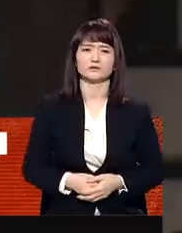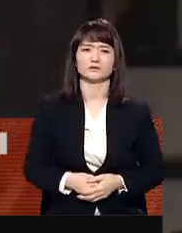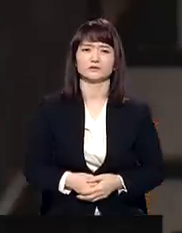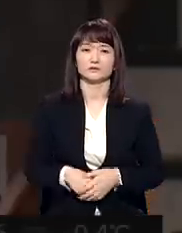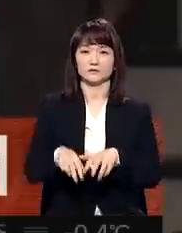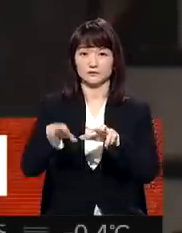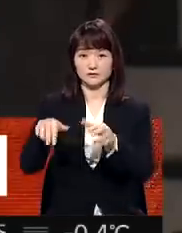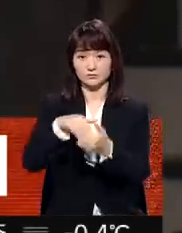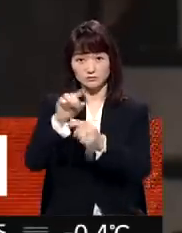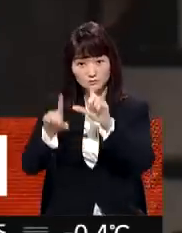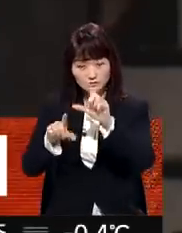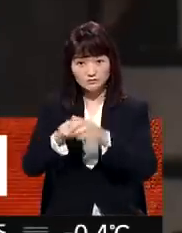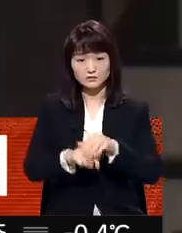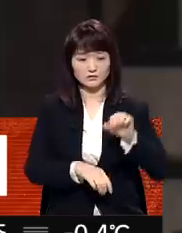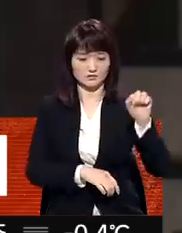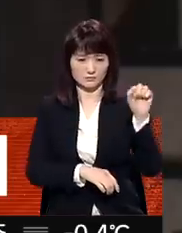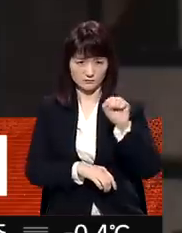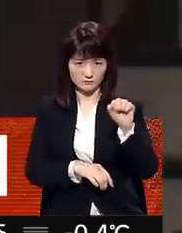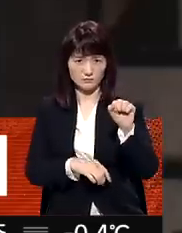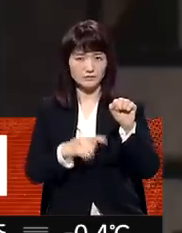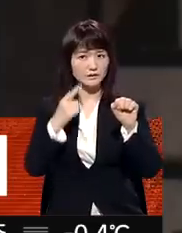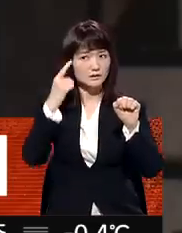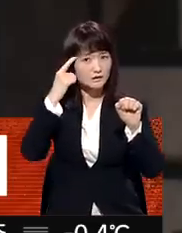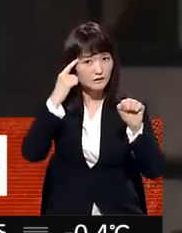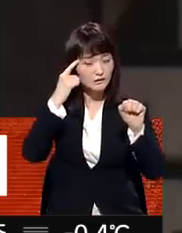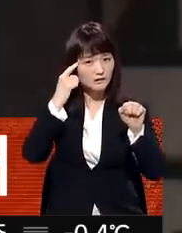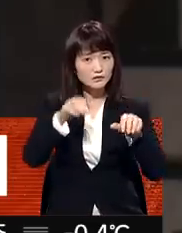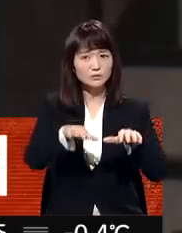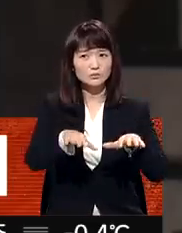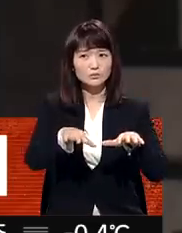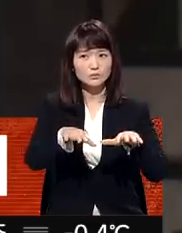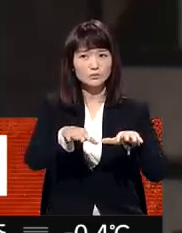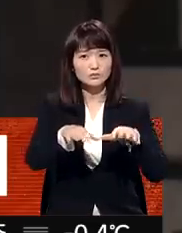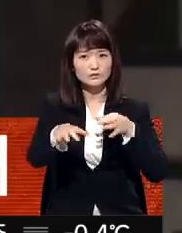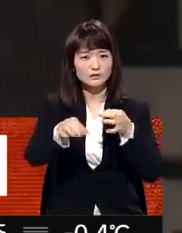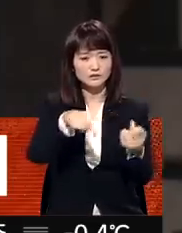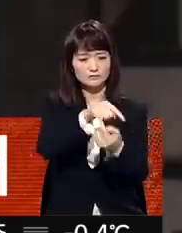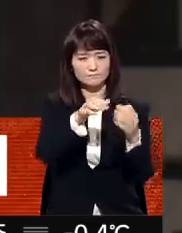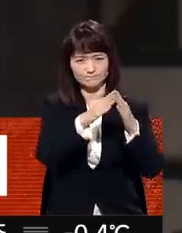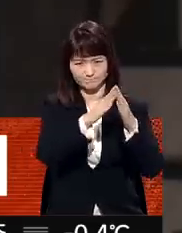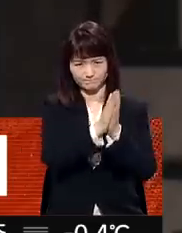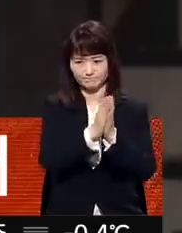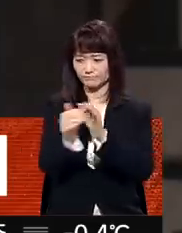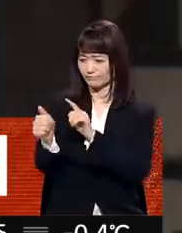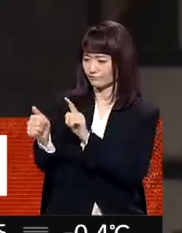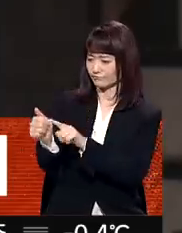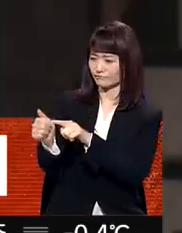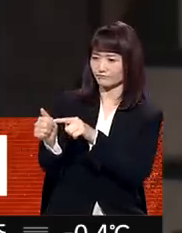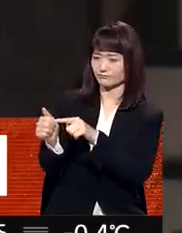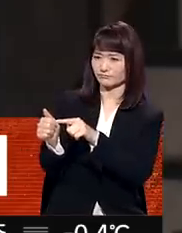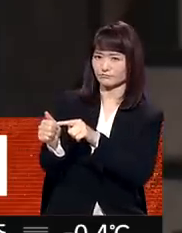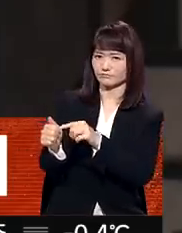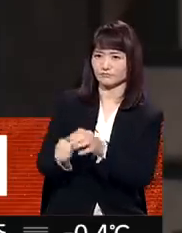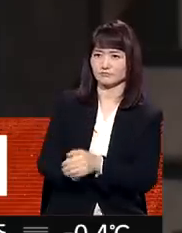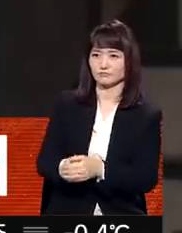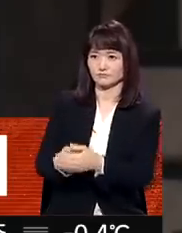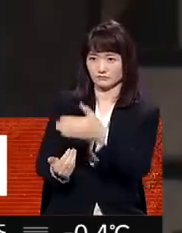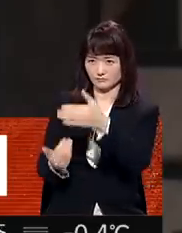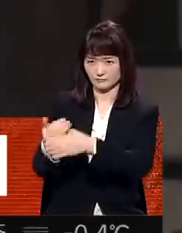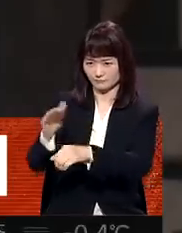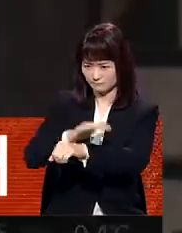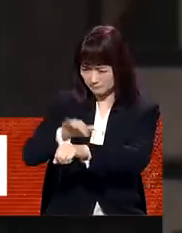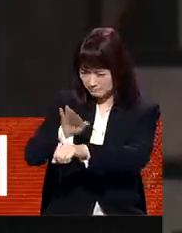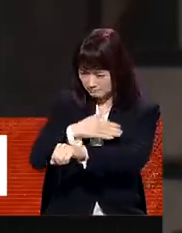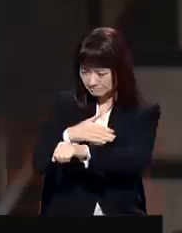같으면 제가 봤을 때 운전자의 그 의도가 완전히 오늘 나는 영업을 접고이 사람과 끝까지이 사건에 대한 잘잘못을